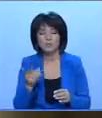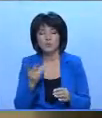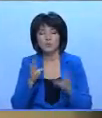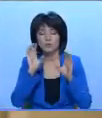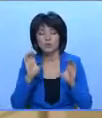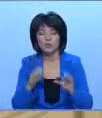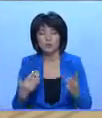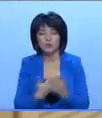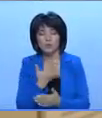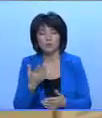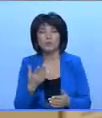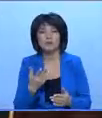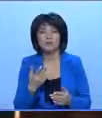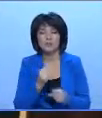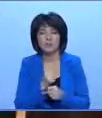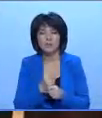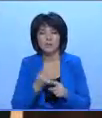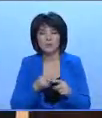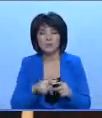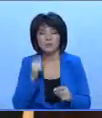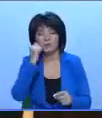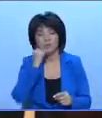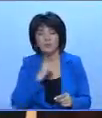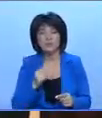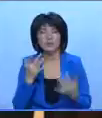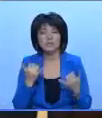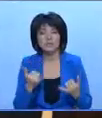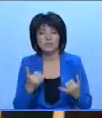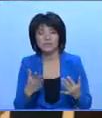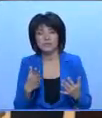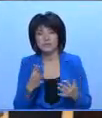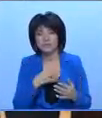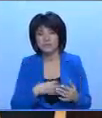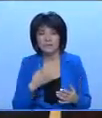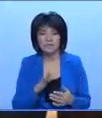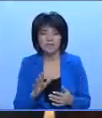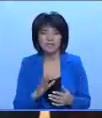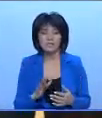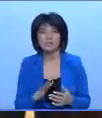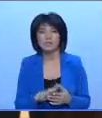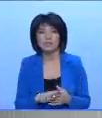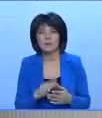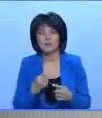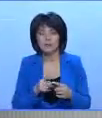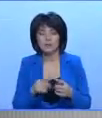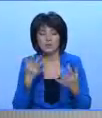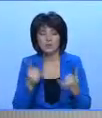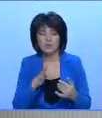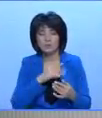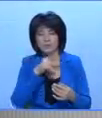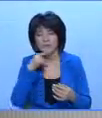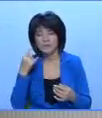сондықтан шекаралық өткізу бекеттерін жаңғырту керек деді. Бұдан бөлек спорт саласындағы ынтымақтастық бағдарламасын әзірлеуді тапсырды. Ресейдің